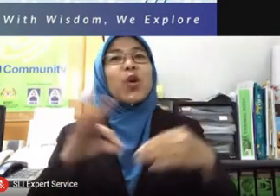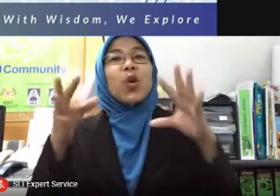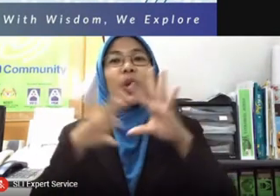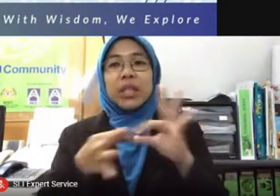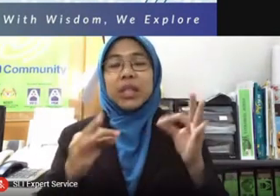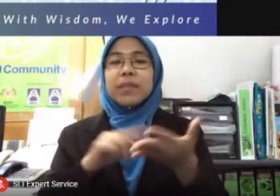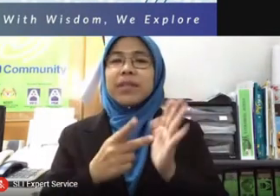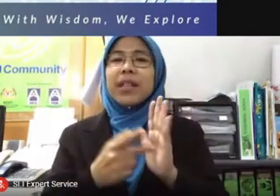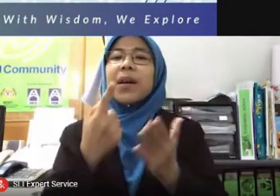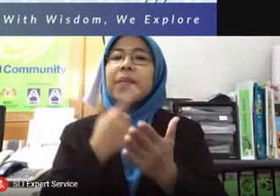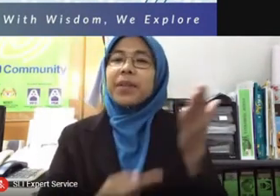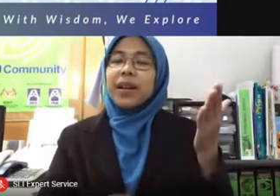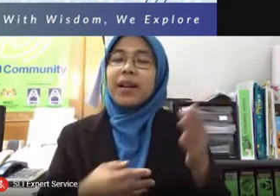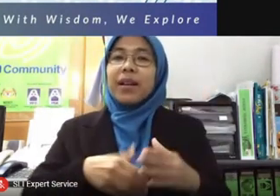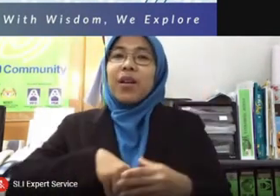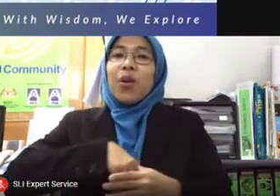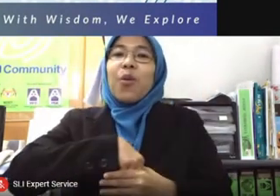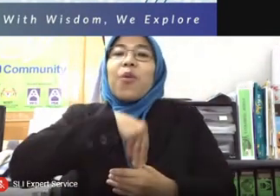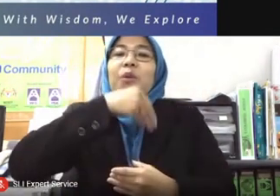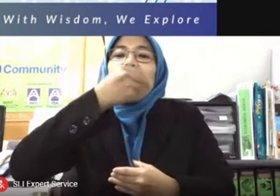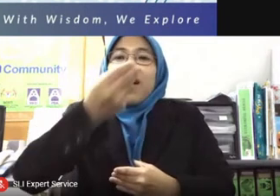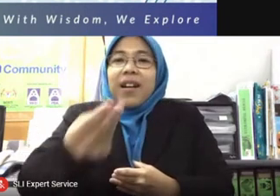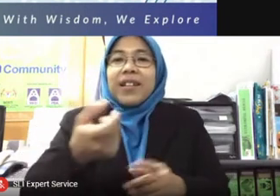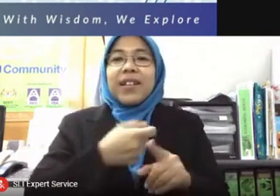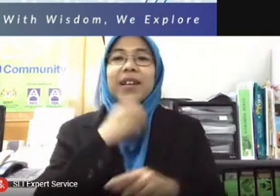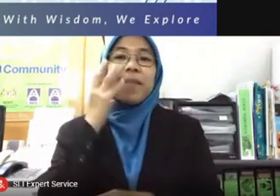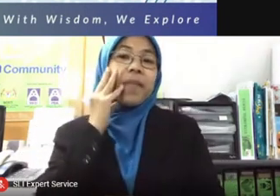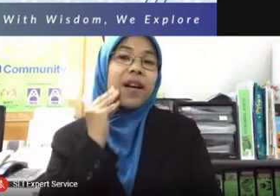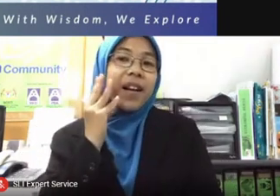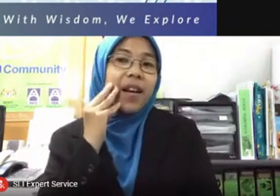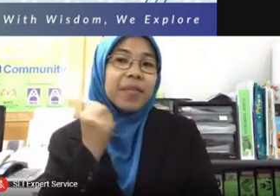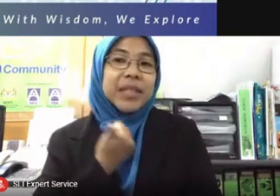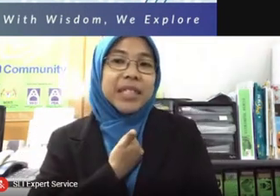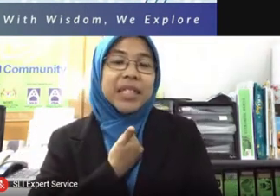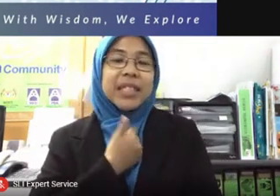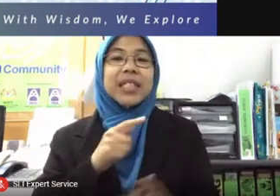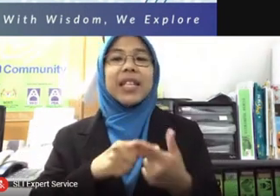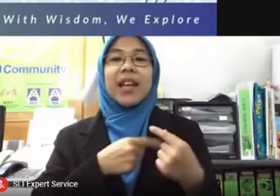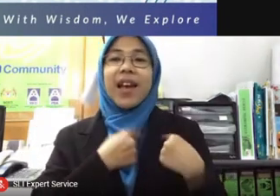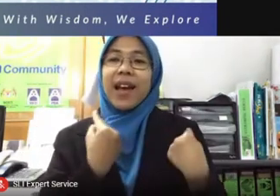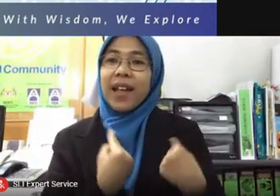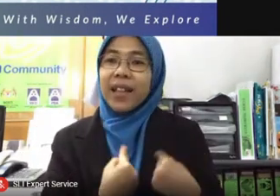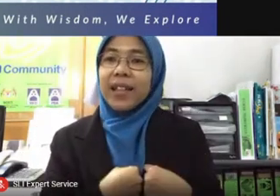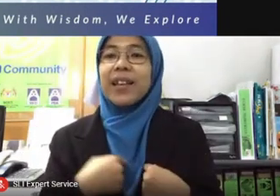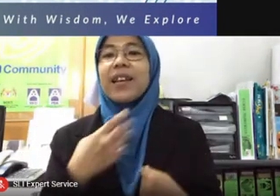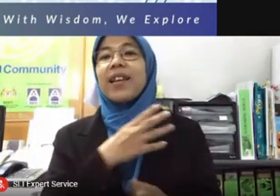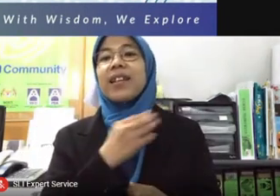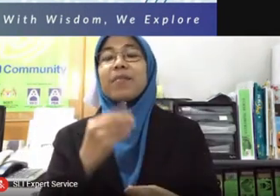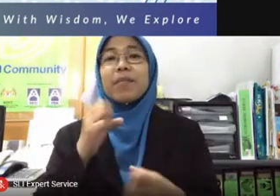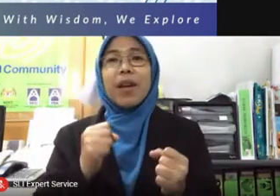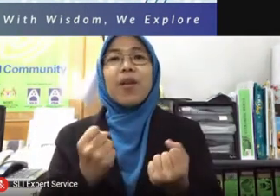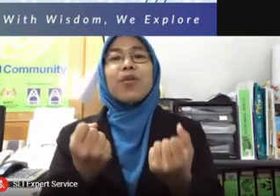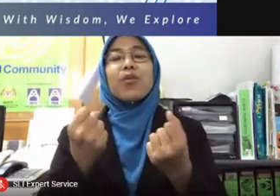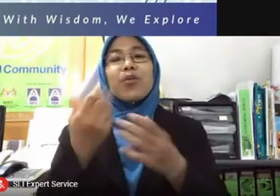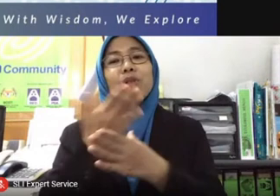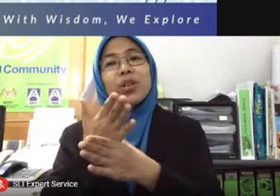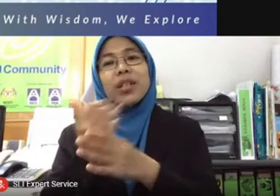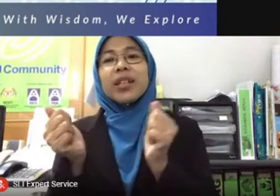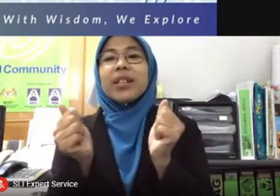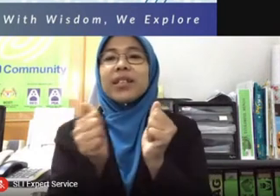ataupun lahir daripada pengalaman kita, daripada hati kita. Kita nak berkongsi dengan apa yang orang